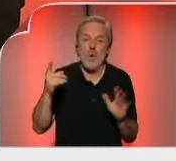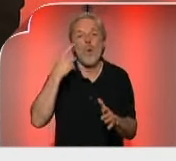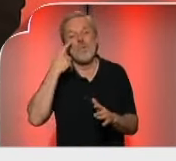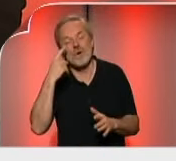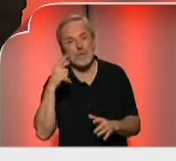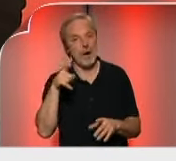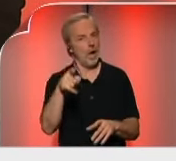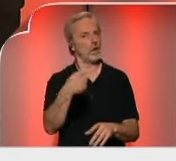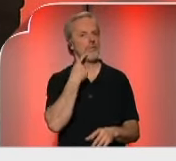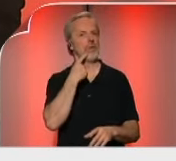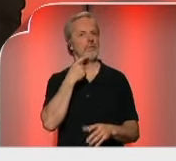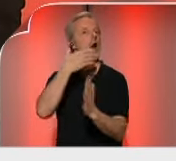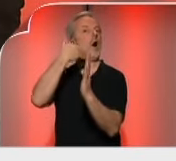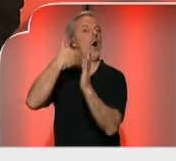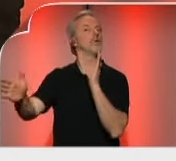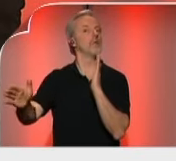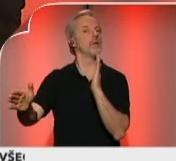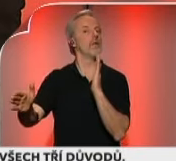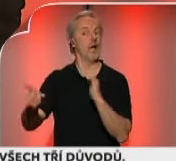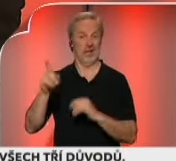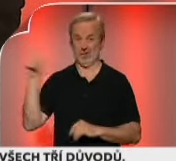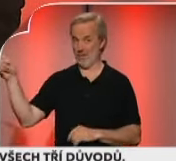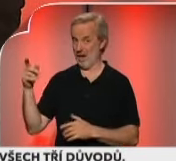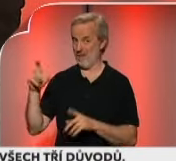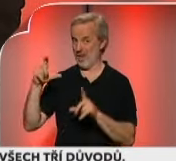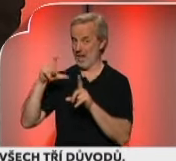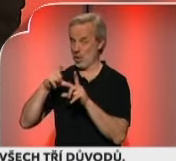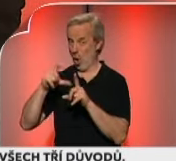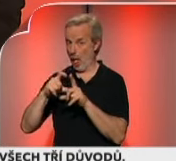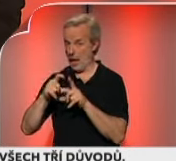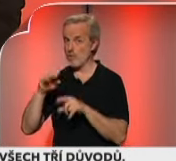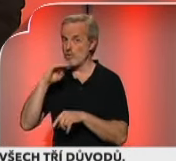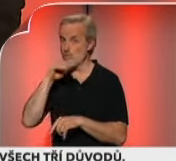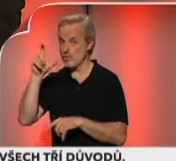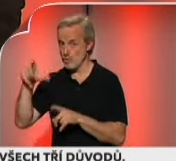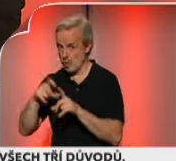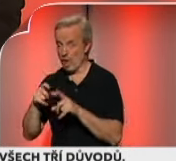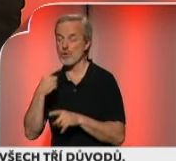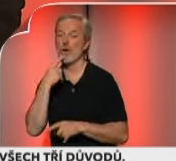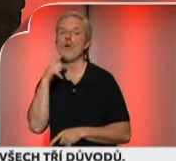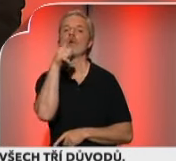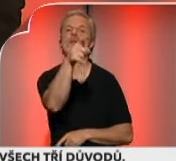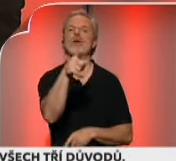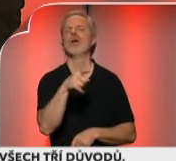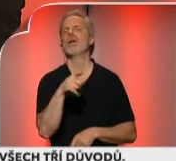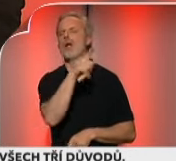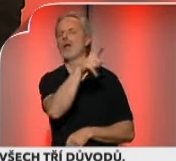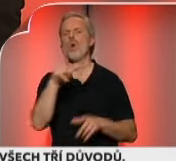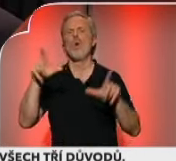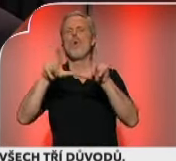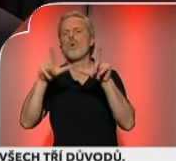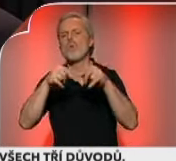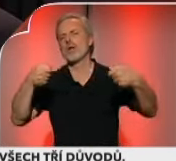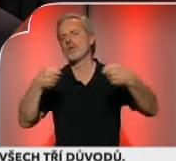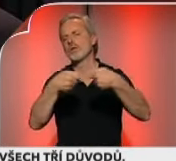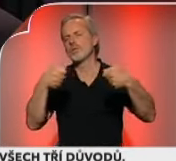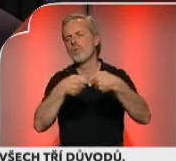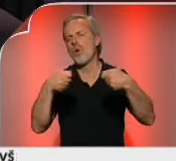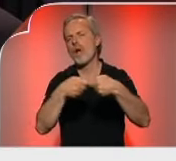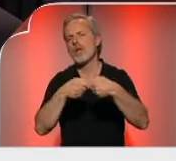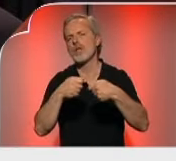změna co vás odradilo byla to slova Richarda dolejše který začal ventilovat vaše vazby na lobisty na energetickou a průmyslovou